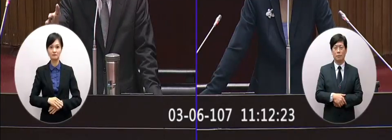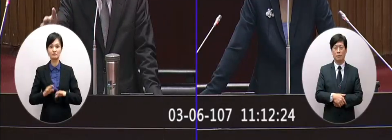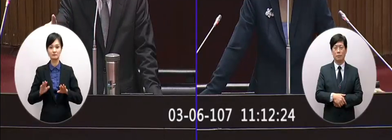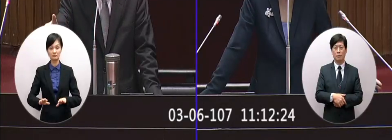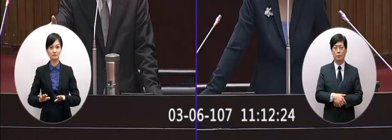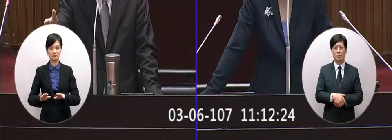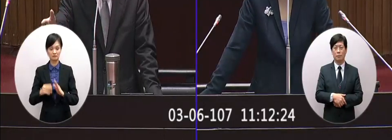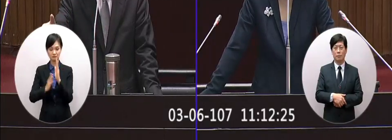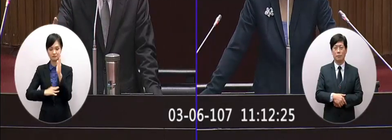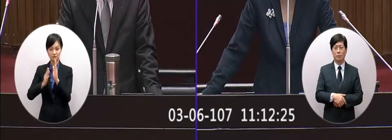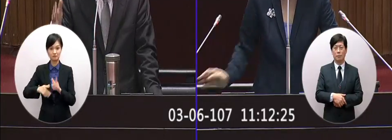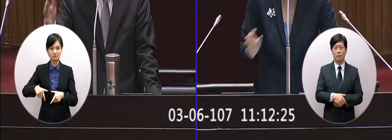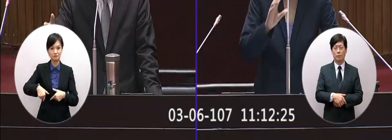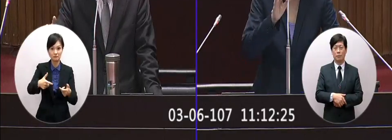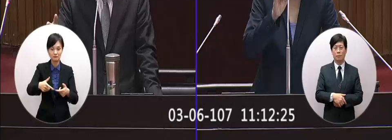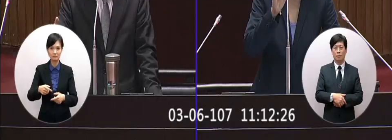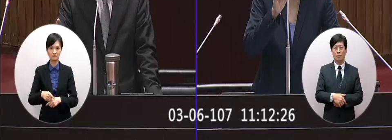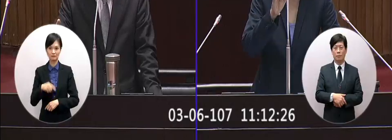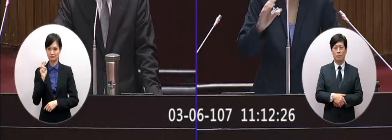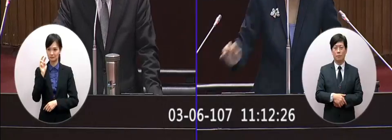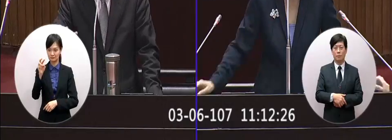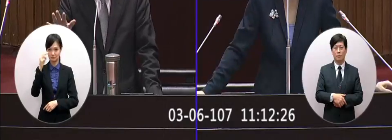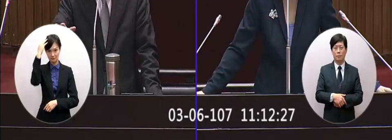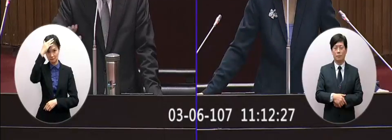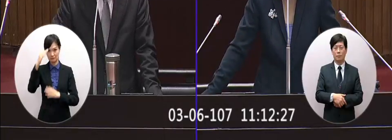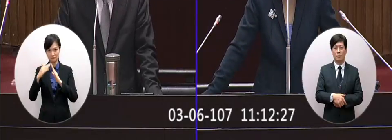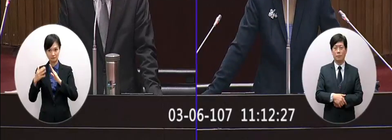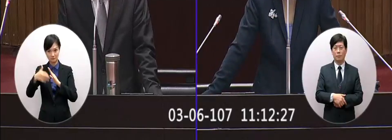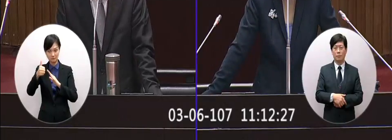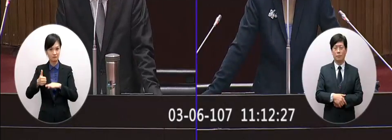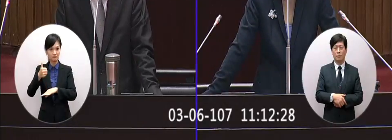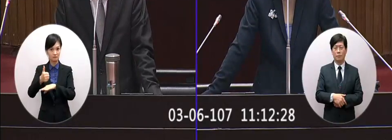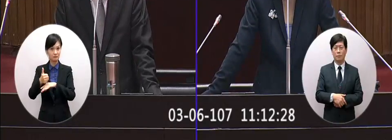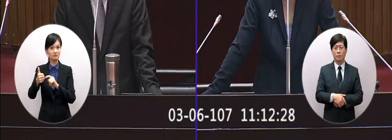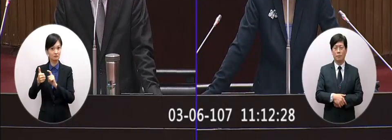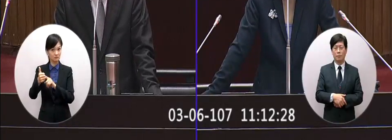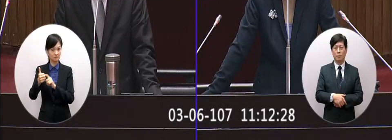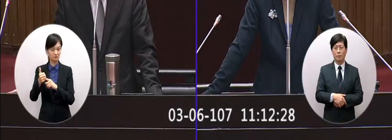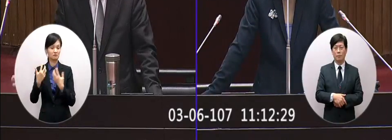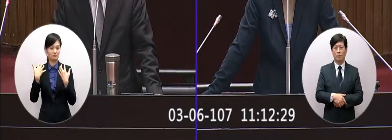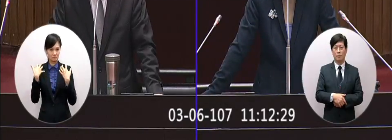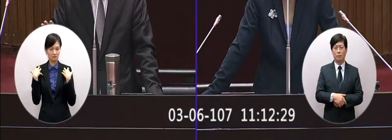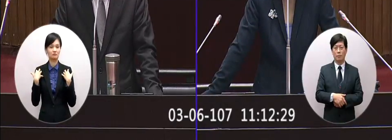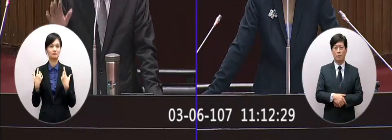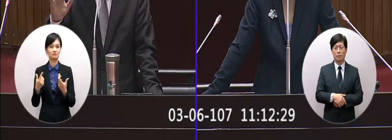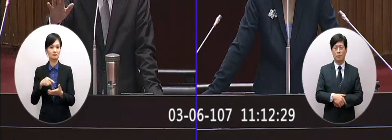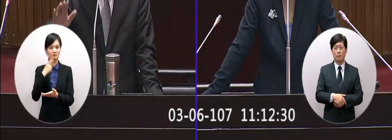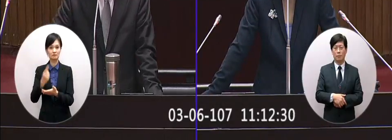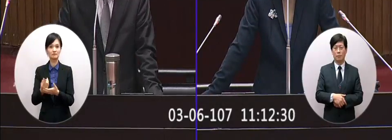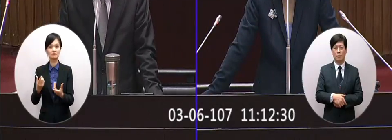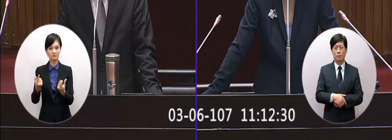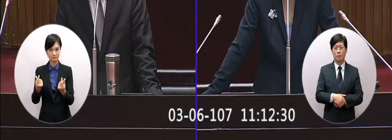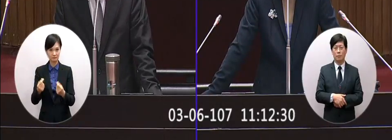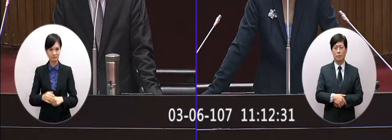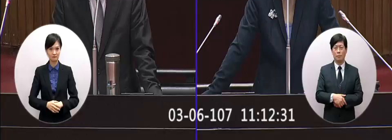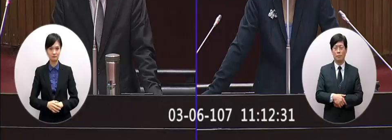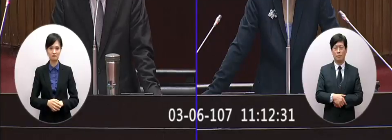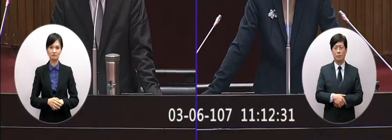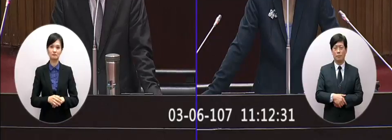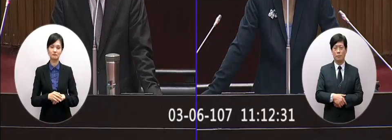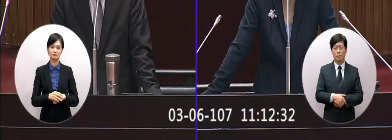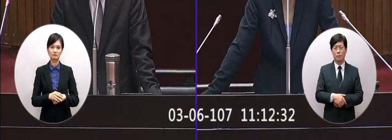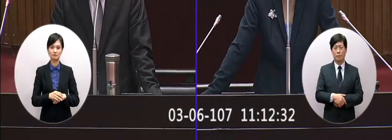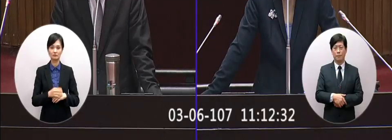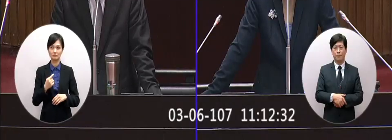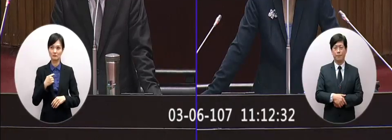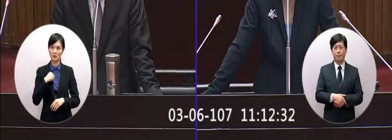郑文灿市长他也一肩扛起。通常啊， 不会说啊，要求说总统啦、啊，或是要